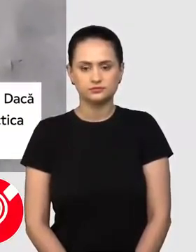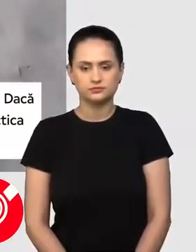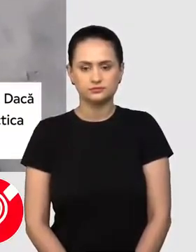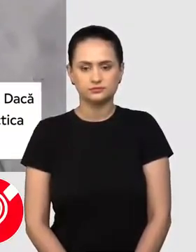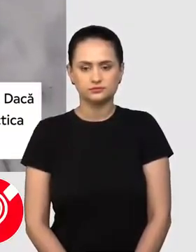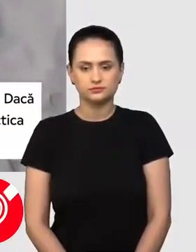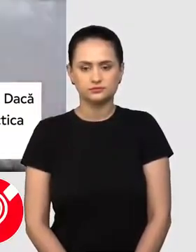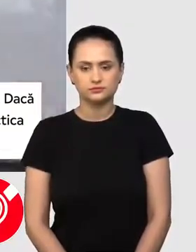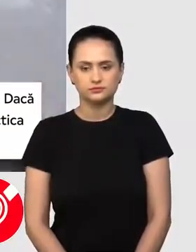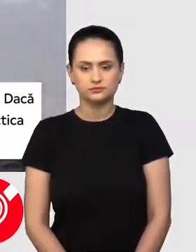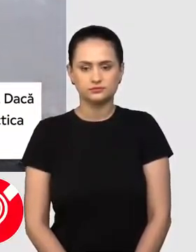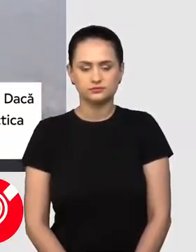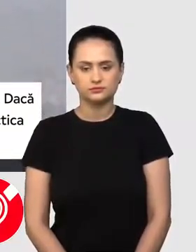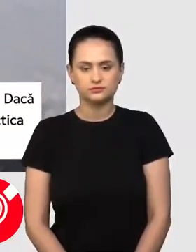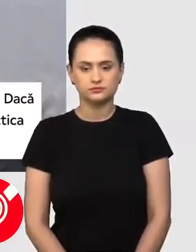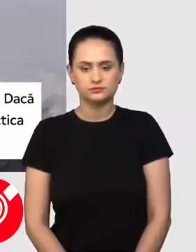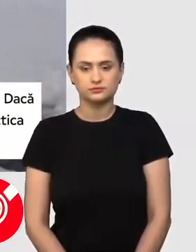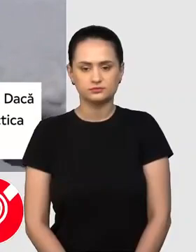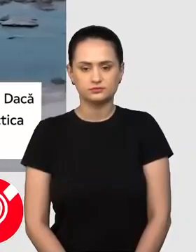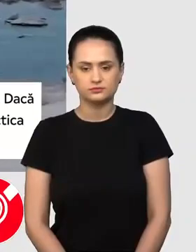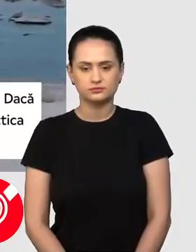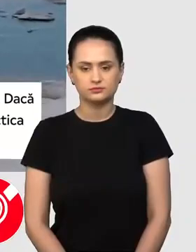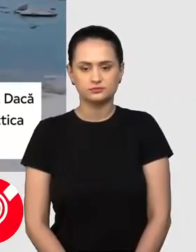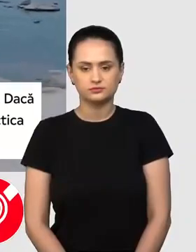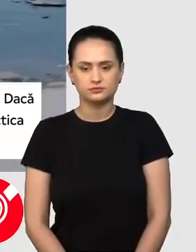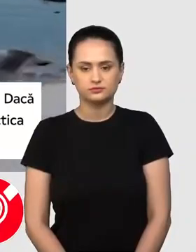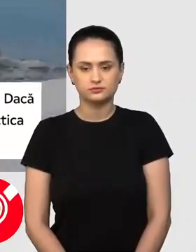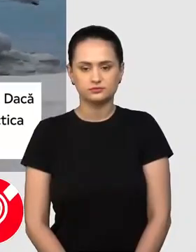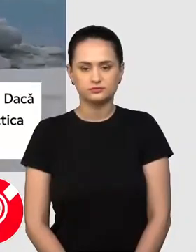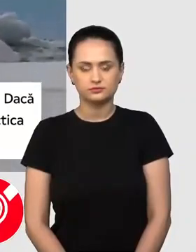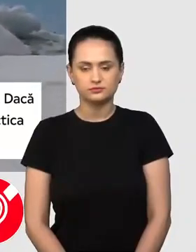pricina fenomenelor